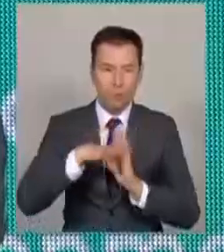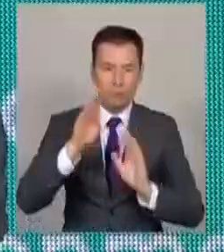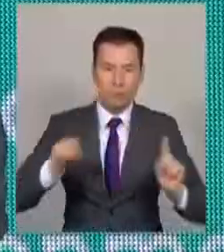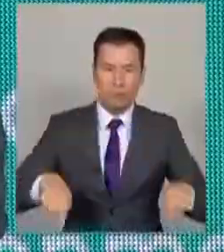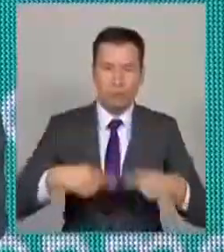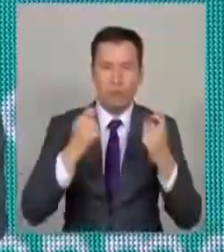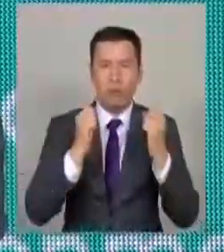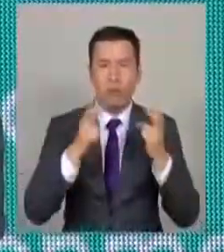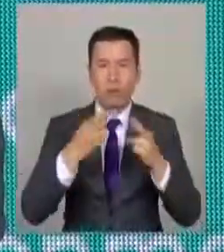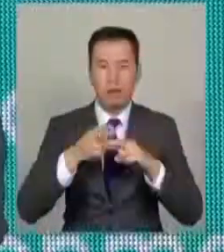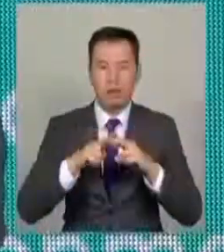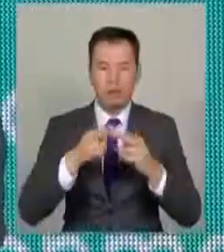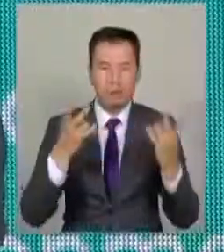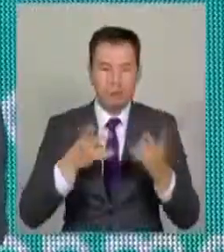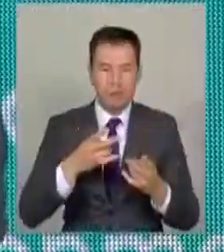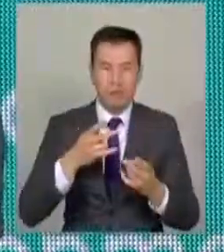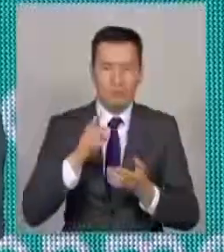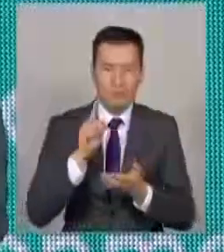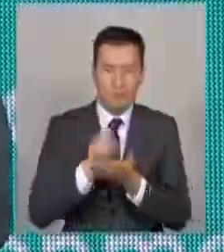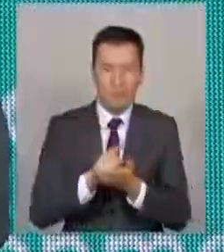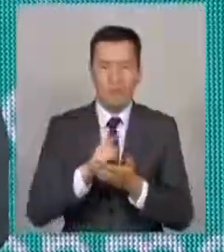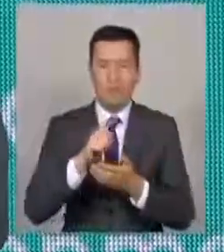маңызды, деді шаһар басшысы Ерболат Досаев.